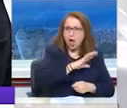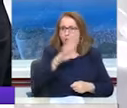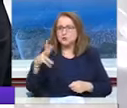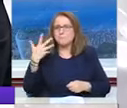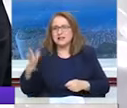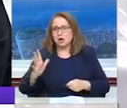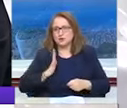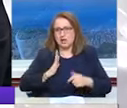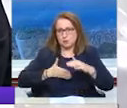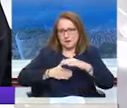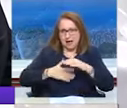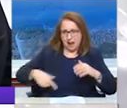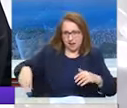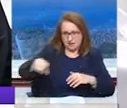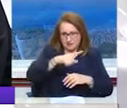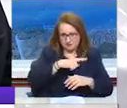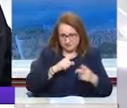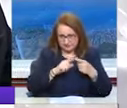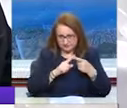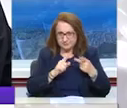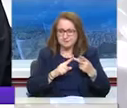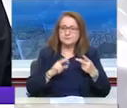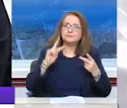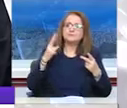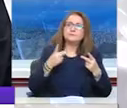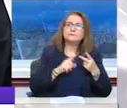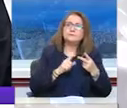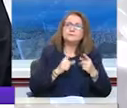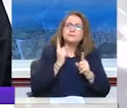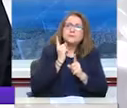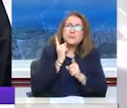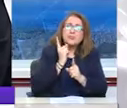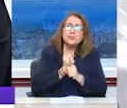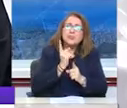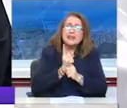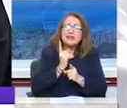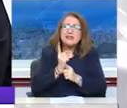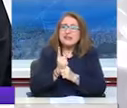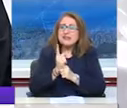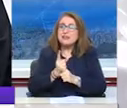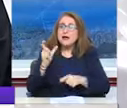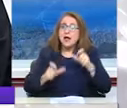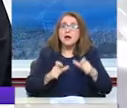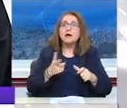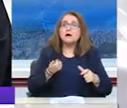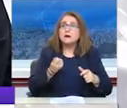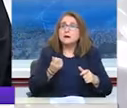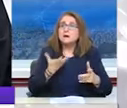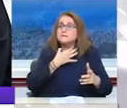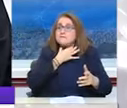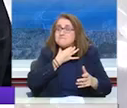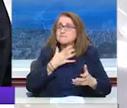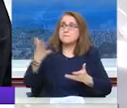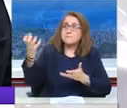εργαζόμενους. Δεύτερον, ανταποκρίνεται στα ειδικά ζητήματα προσβασιμότητας στη χρηματοδότηση και πιστωτικού προφίλ που